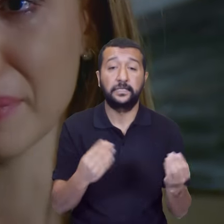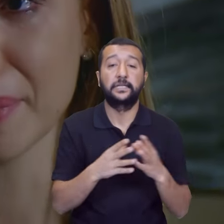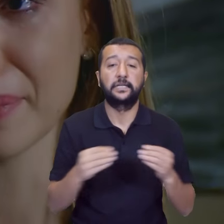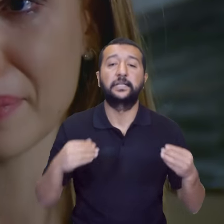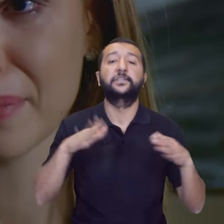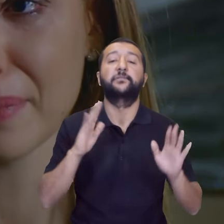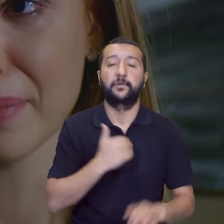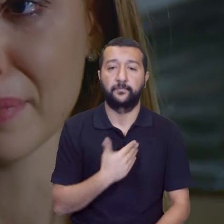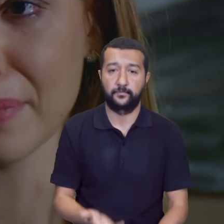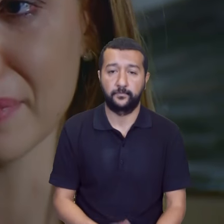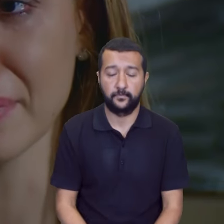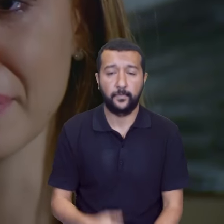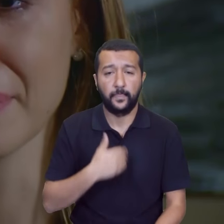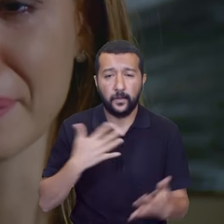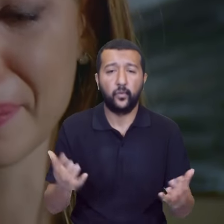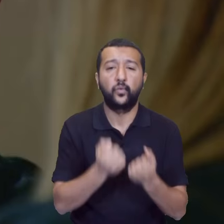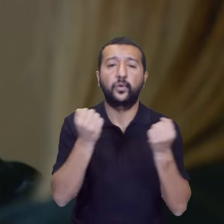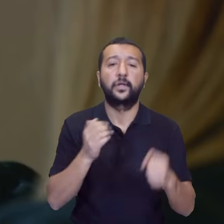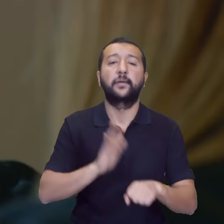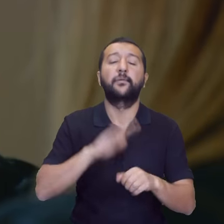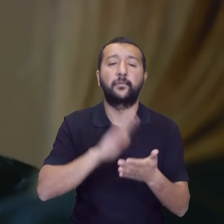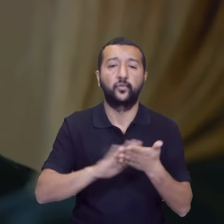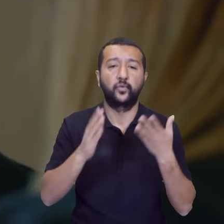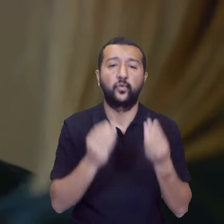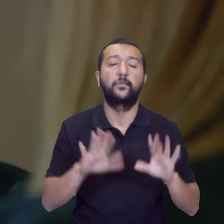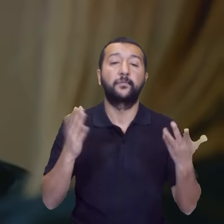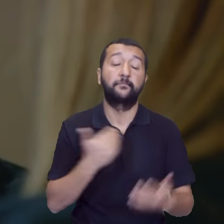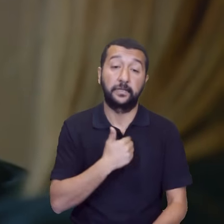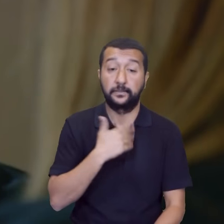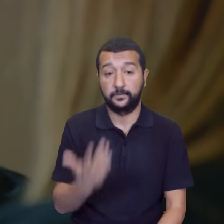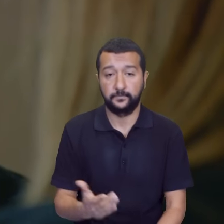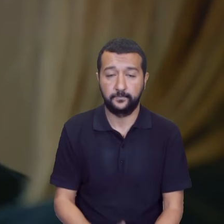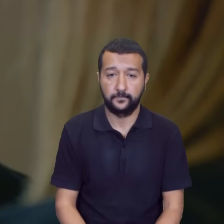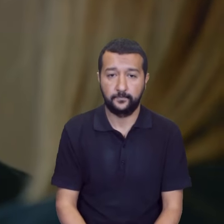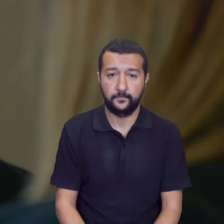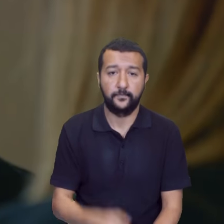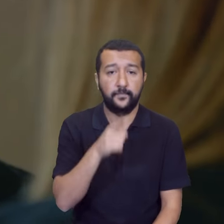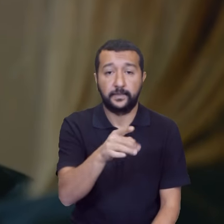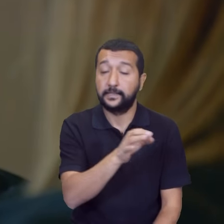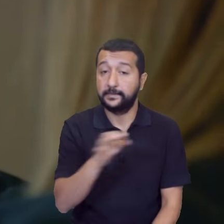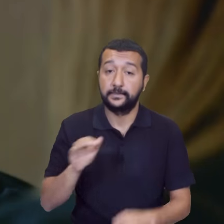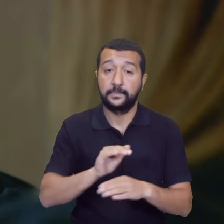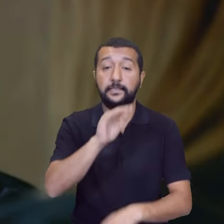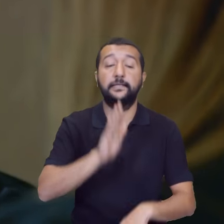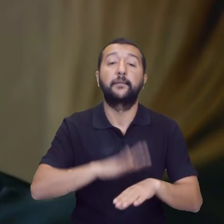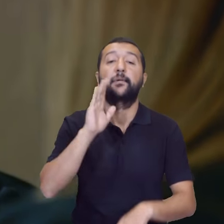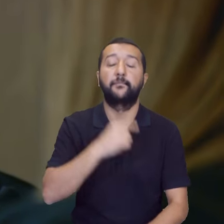Hıdır. Atlatamam. Yani ben sensiz yaşayamam